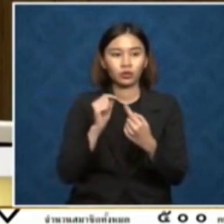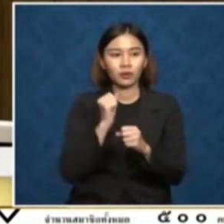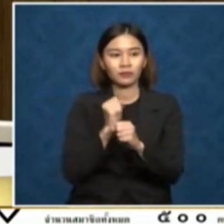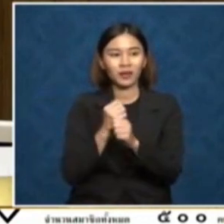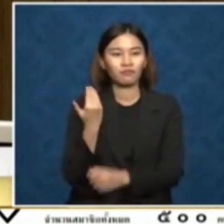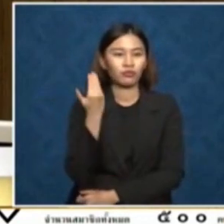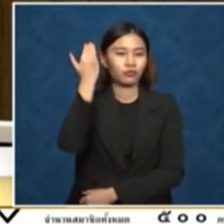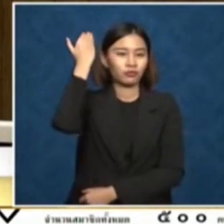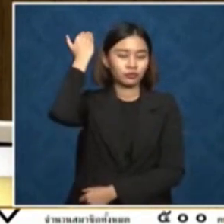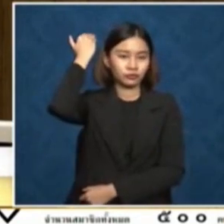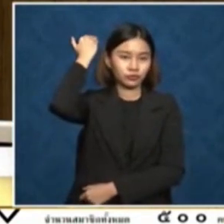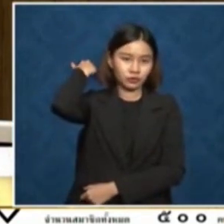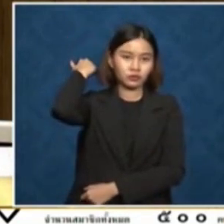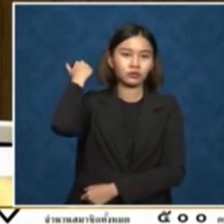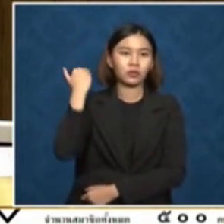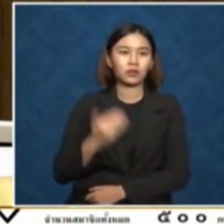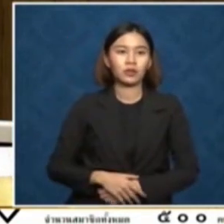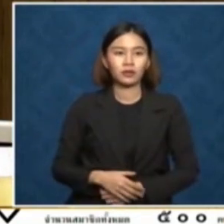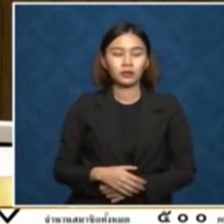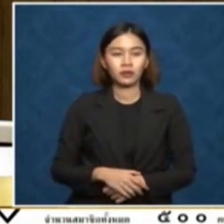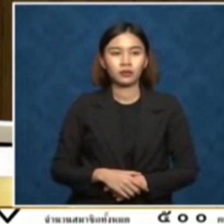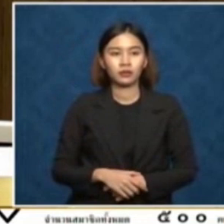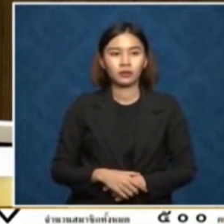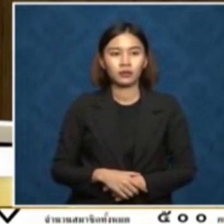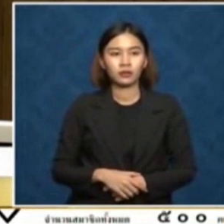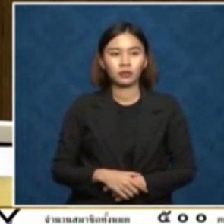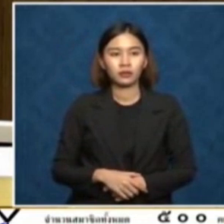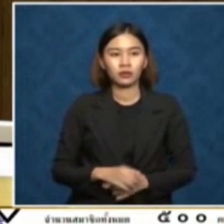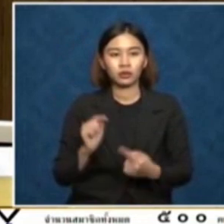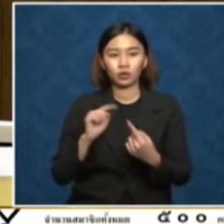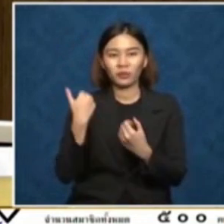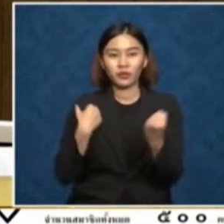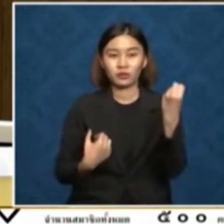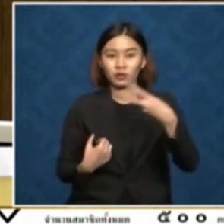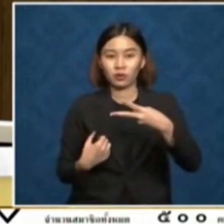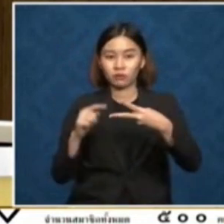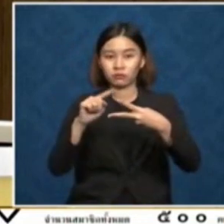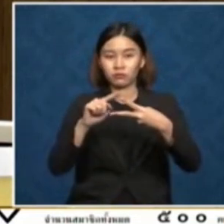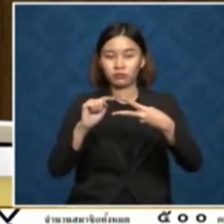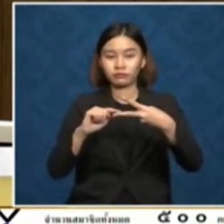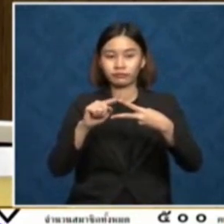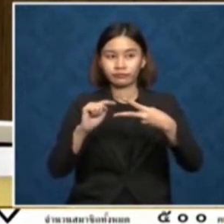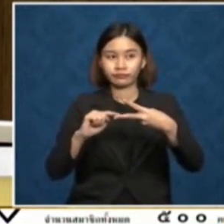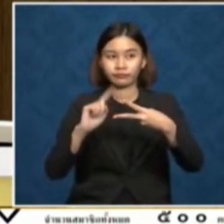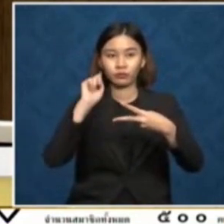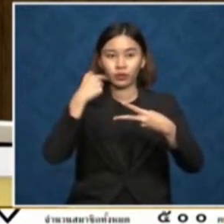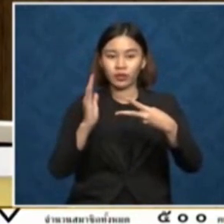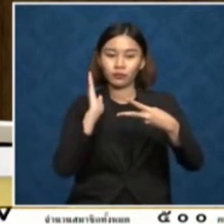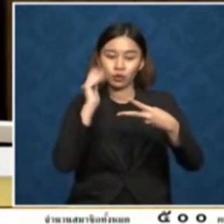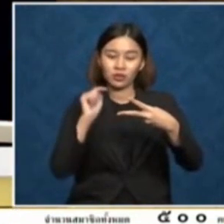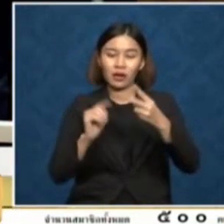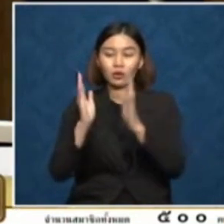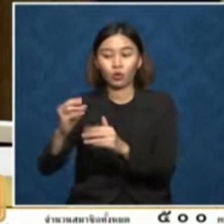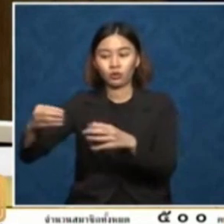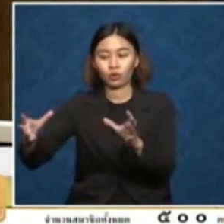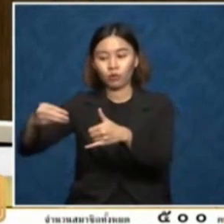กอบสร้างจากอดีตที่ผ่านมานี้นะคะก็ประกอบสร้างเพียงแค่สองเพศและบุคคลผู้มี